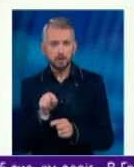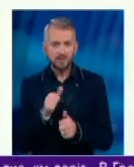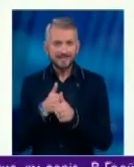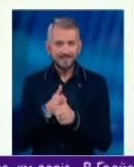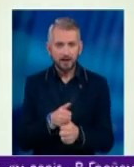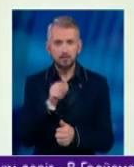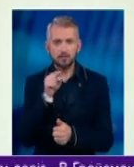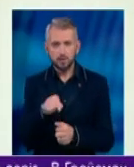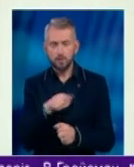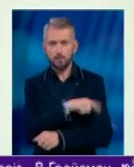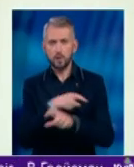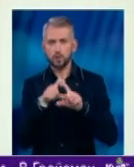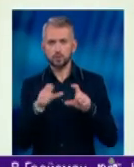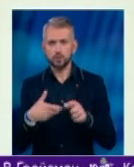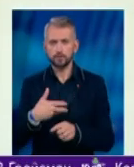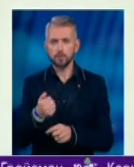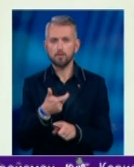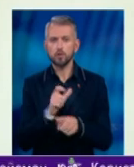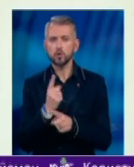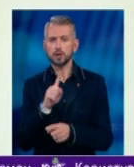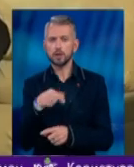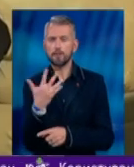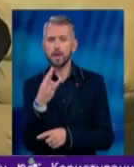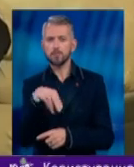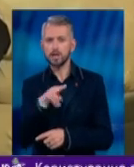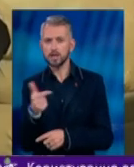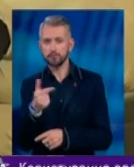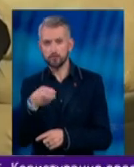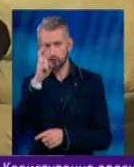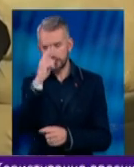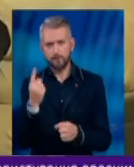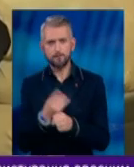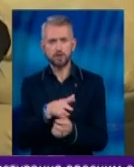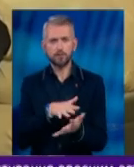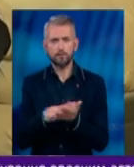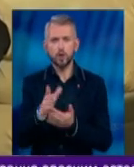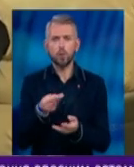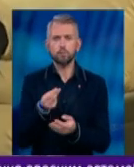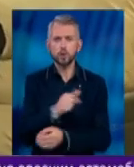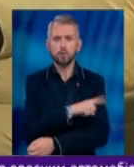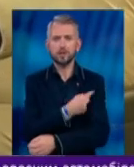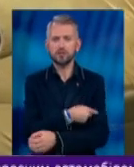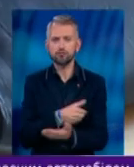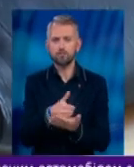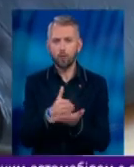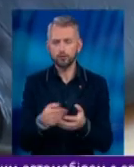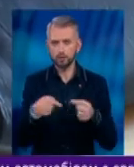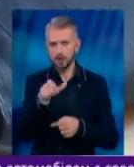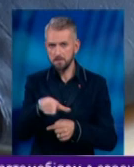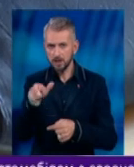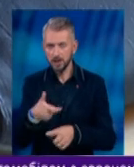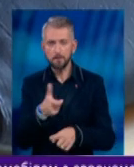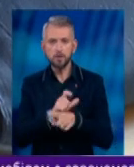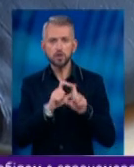медустанов вже прийшло більше ніж 1,5 мільярда гривень. Їх держава вперше спрямувала на оплату медичних послуг конкретним пацієнтам. Більшість